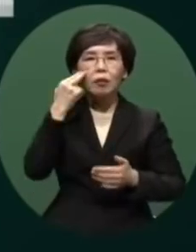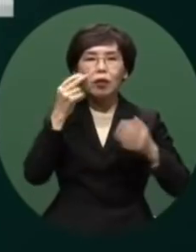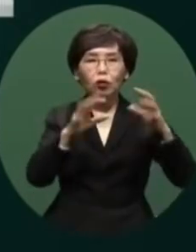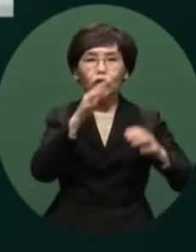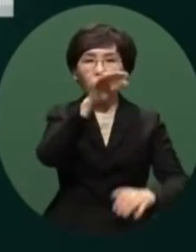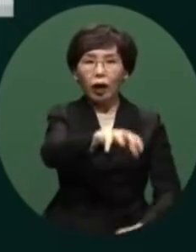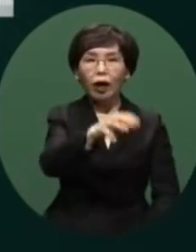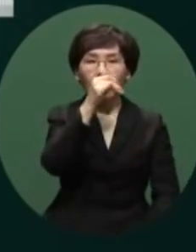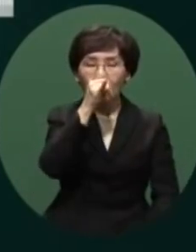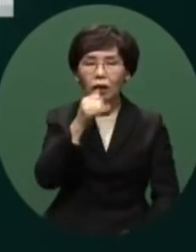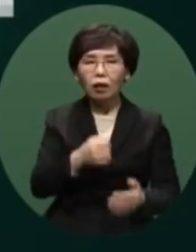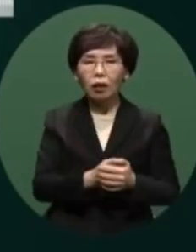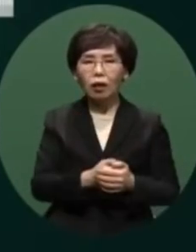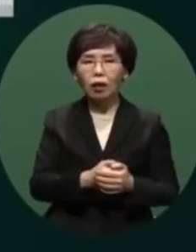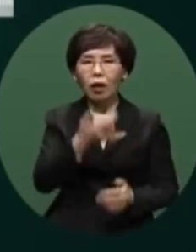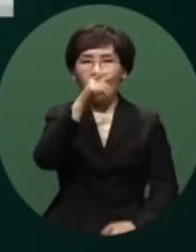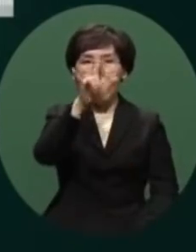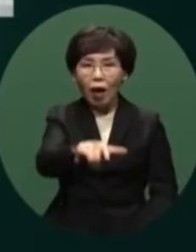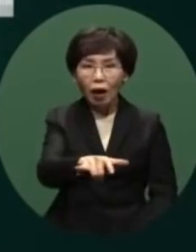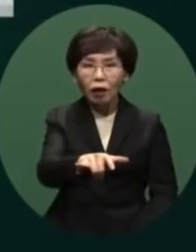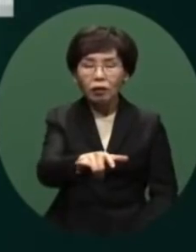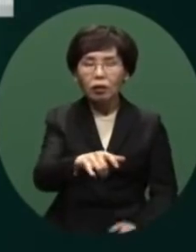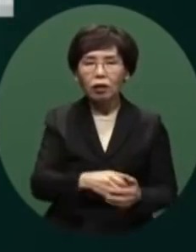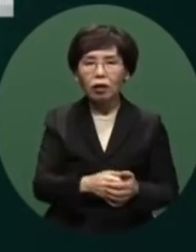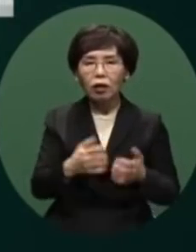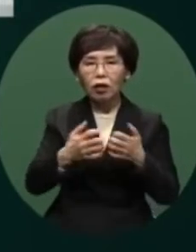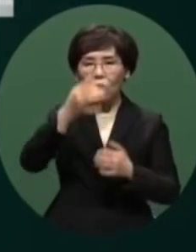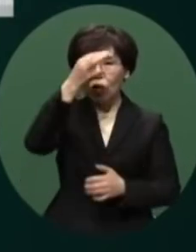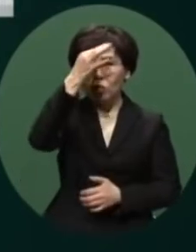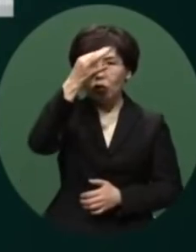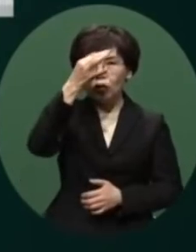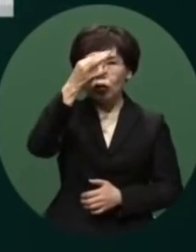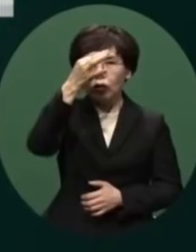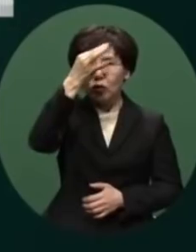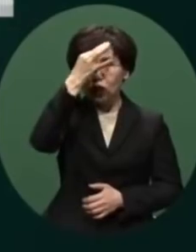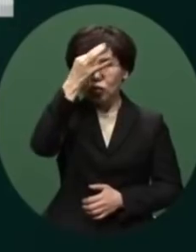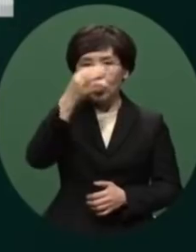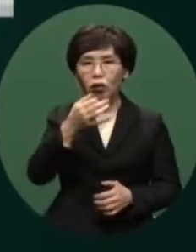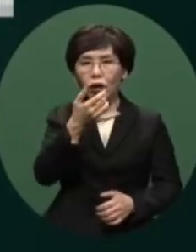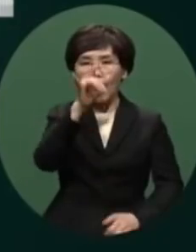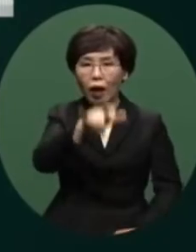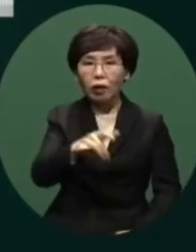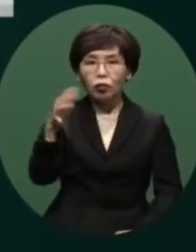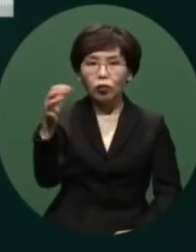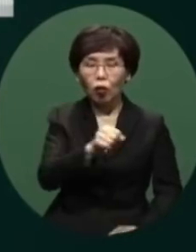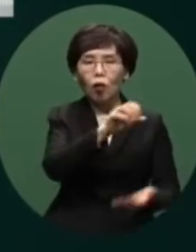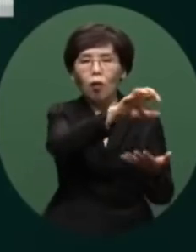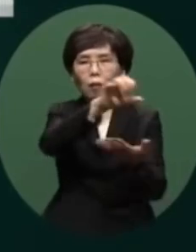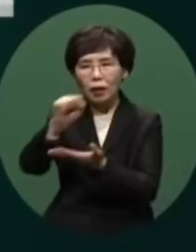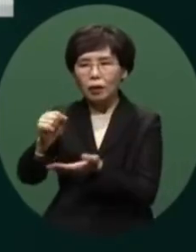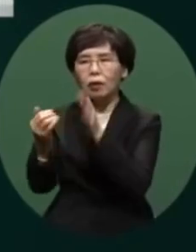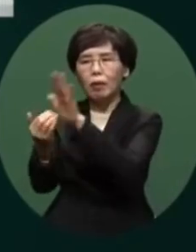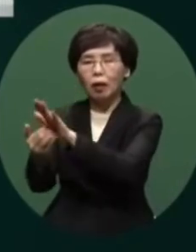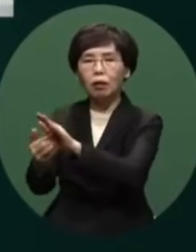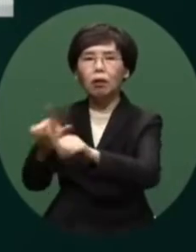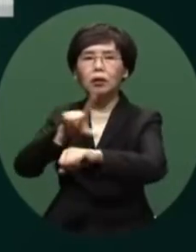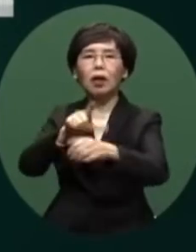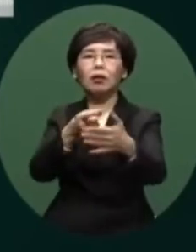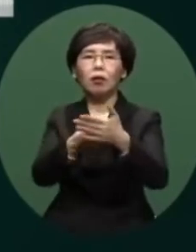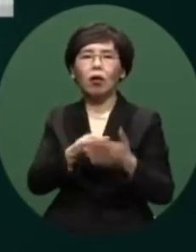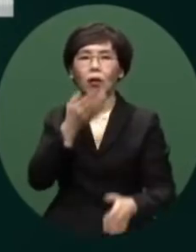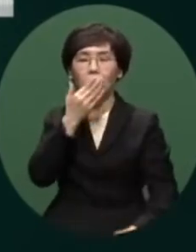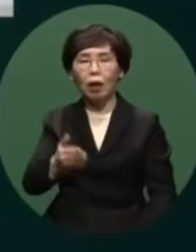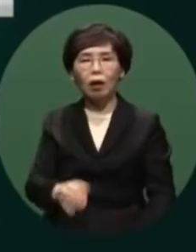핵을 폭발력을 축소시켜서 전술핵 규모로 해가지고 대응을 하는 것이 시간적으로 더 적게 걸립니다. 그건